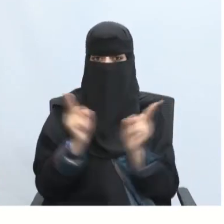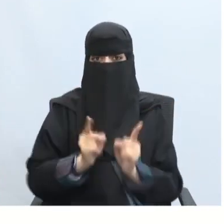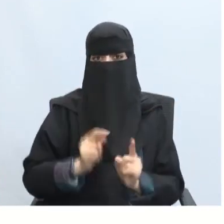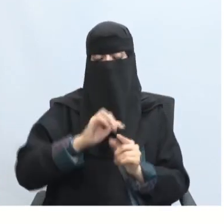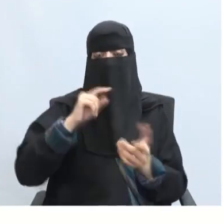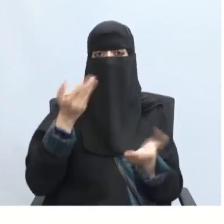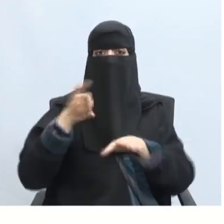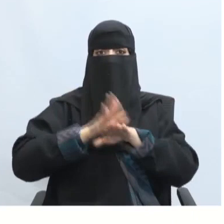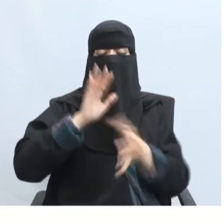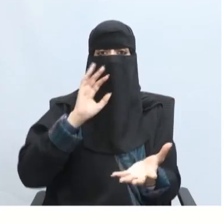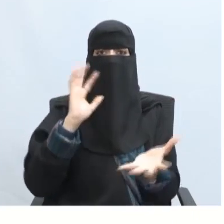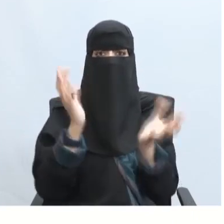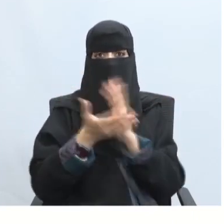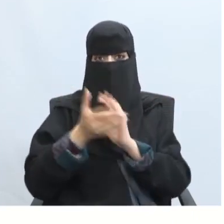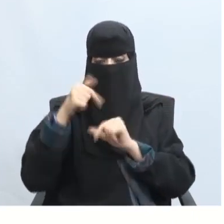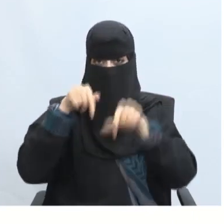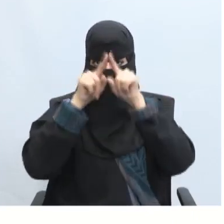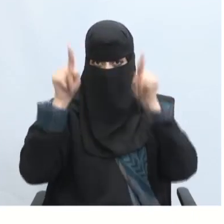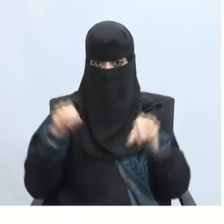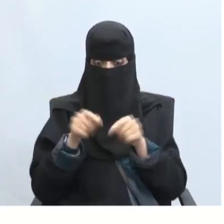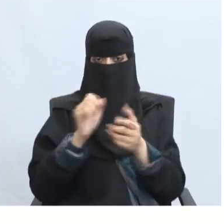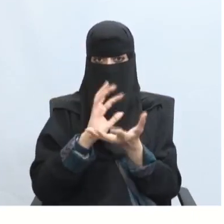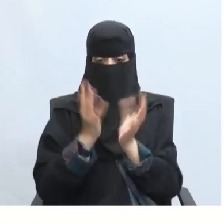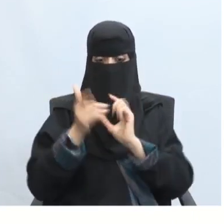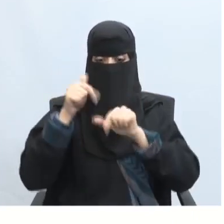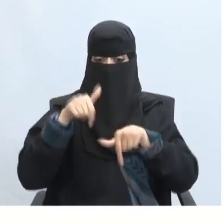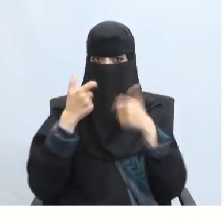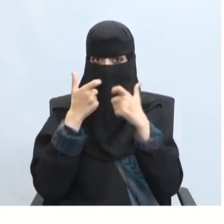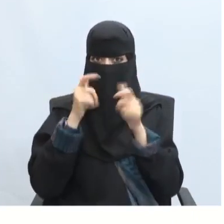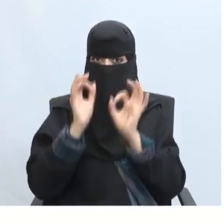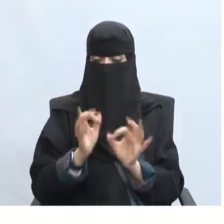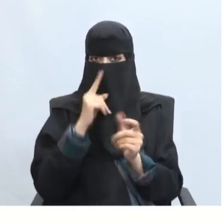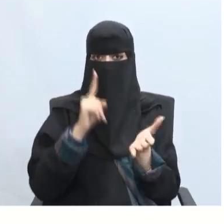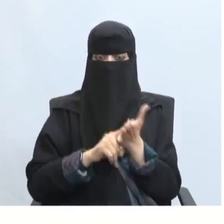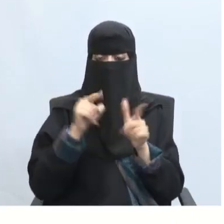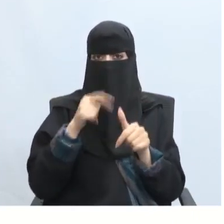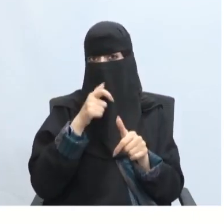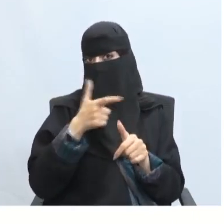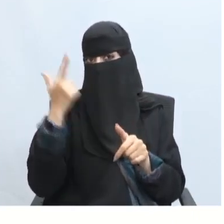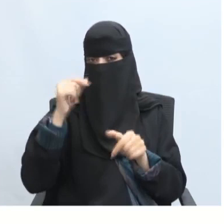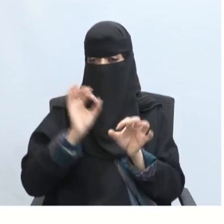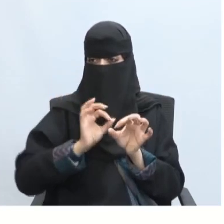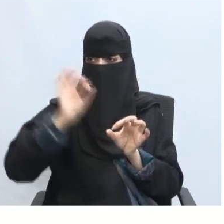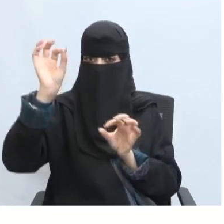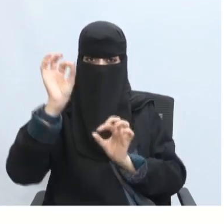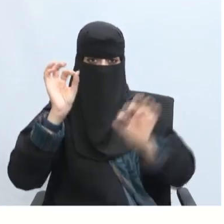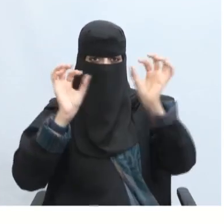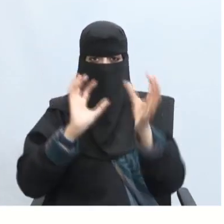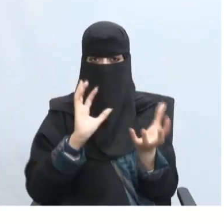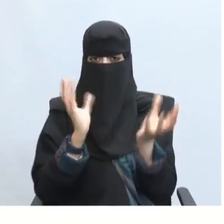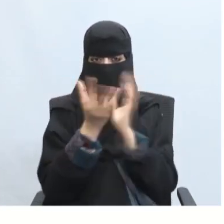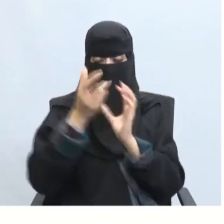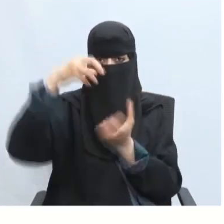العالم كذلك يلاحظ عزيزي الطالب عزيزتي الطالبه من التوزيع عالمي